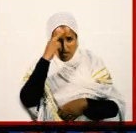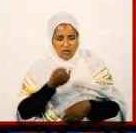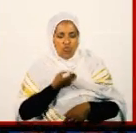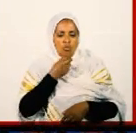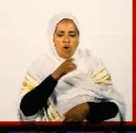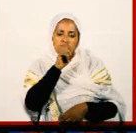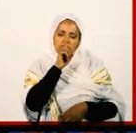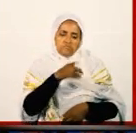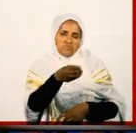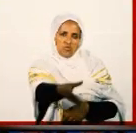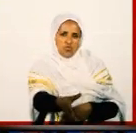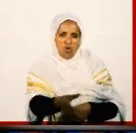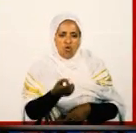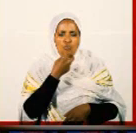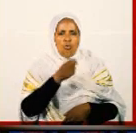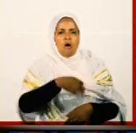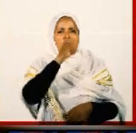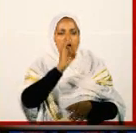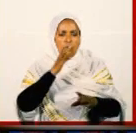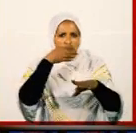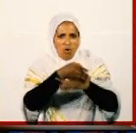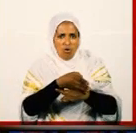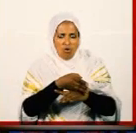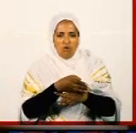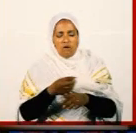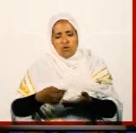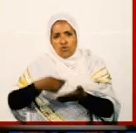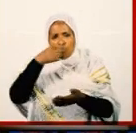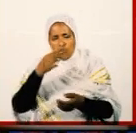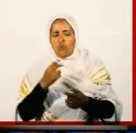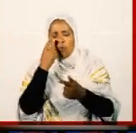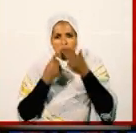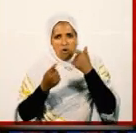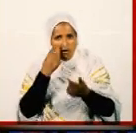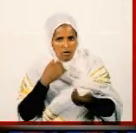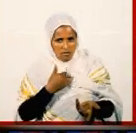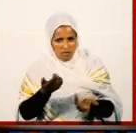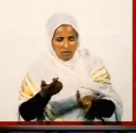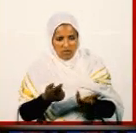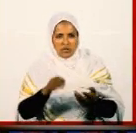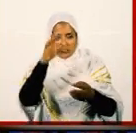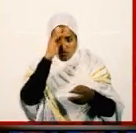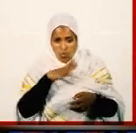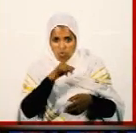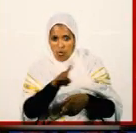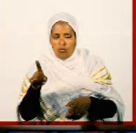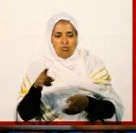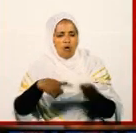ውሃ እሰጠዋለሁ። ውሃ ከሰጠሁት በኋላ ካልቆረብኩ እያለ ያለቅሳል። ሰዎች